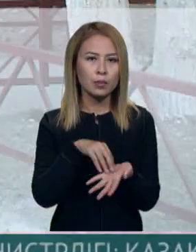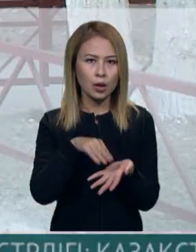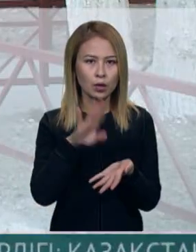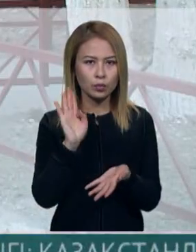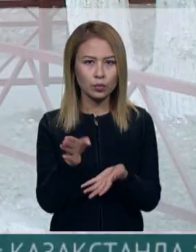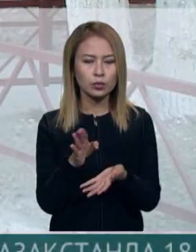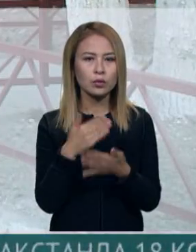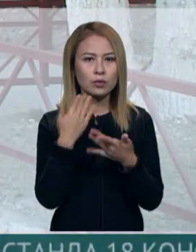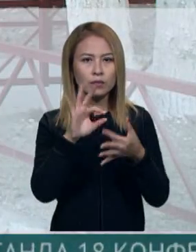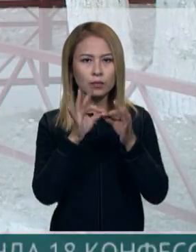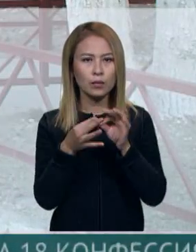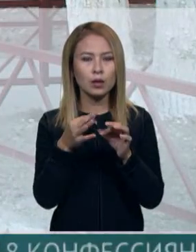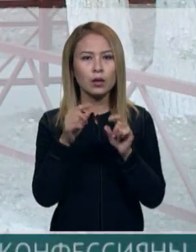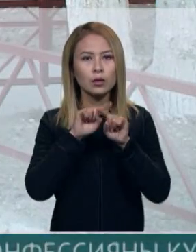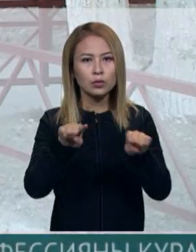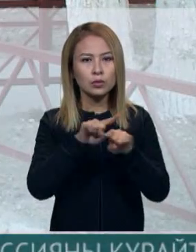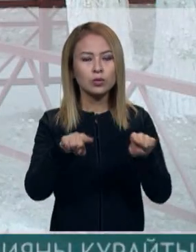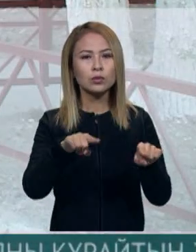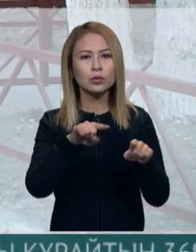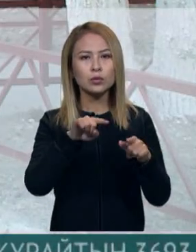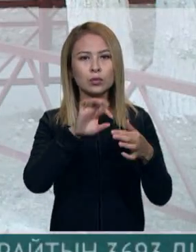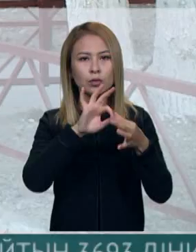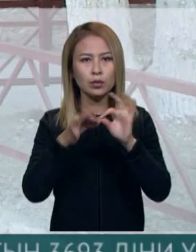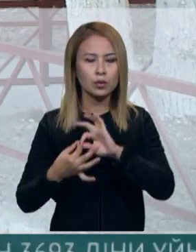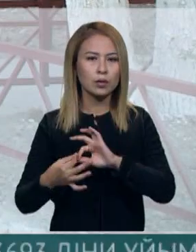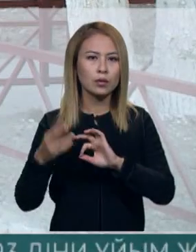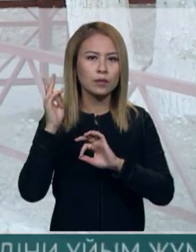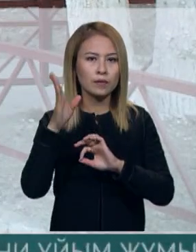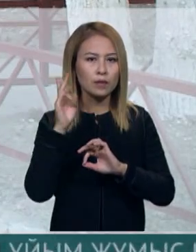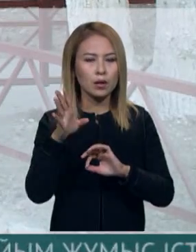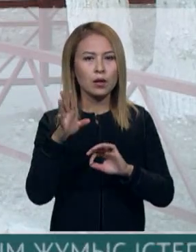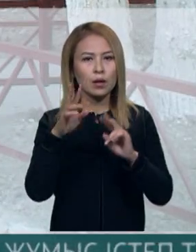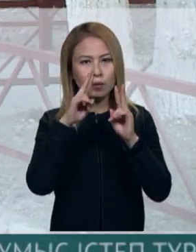бірақ ол бойынша да түсіндірме жұмыстары пәтер иелері арасында жүргізіліп жатыр.